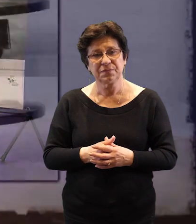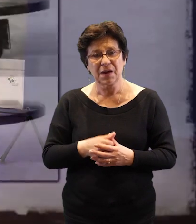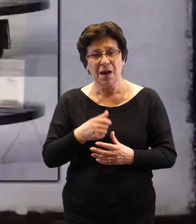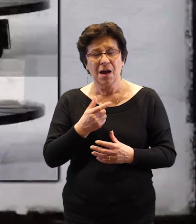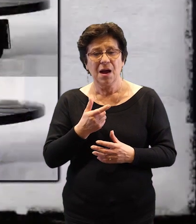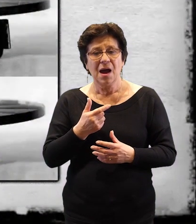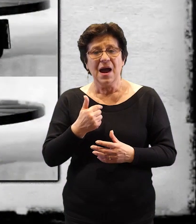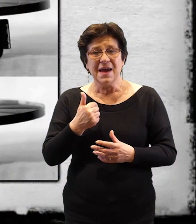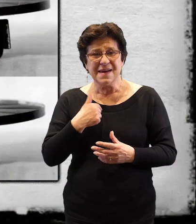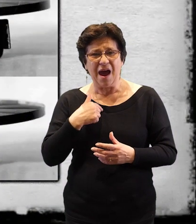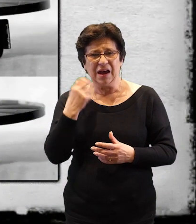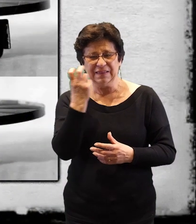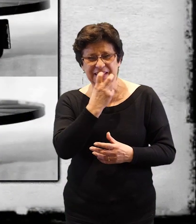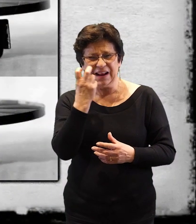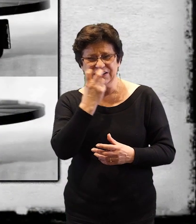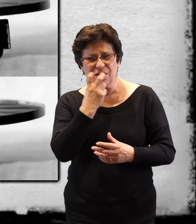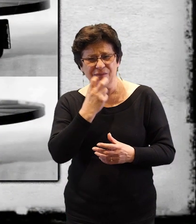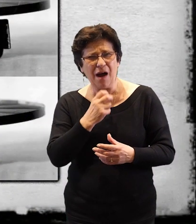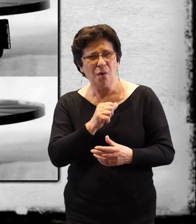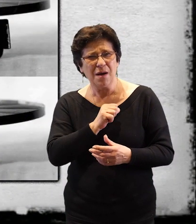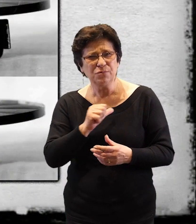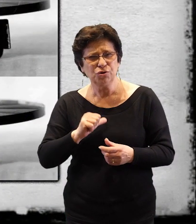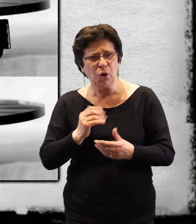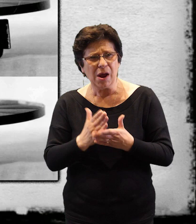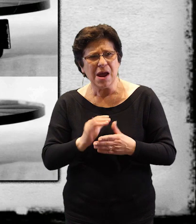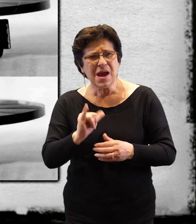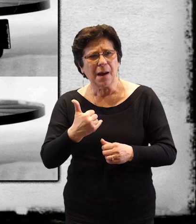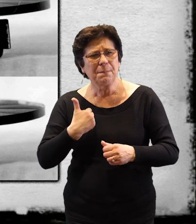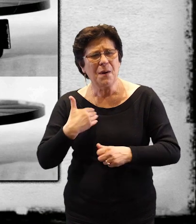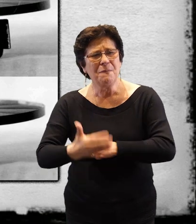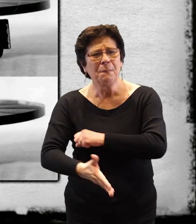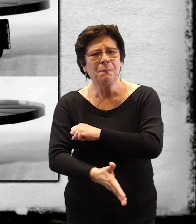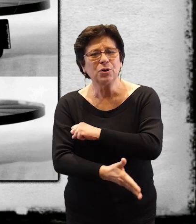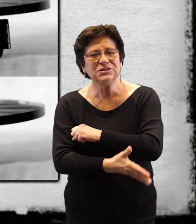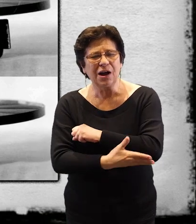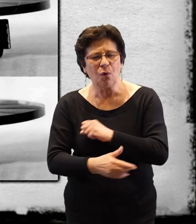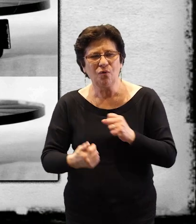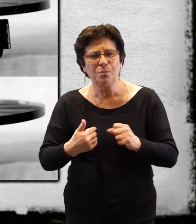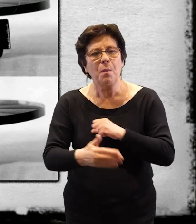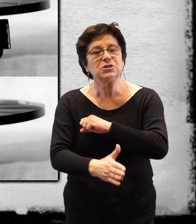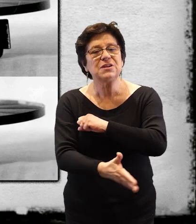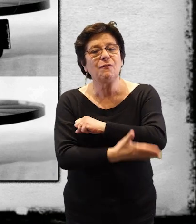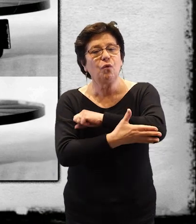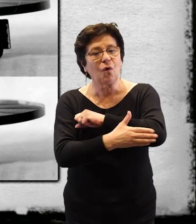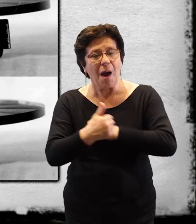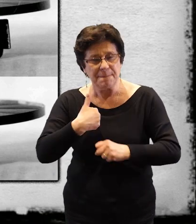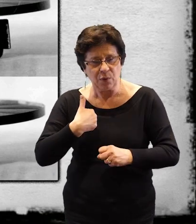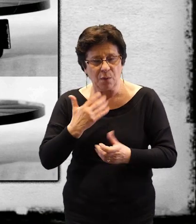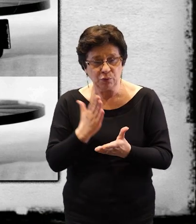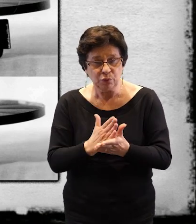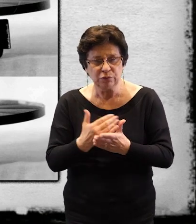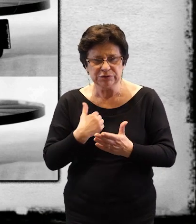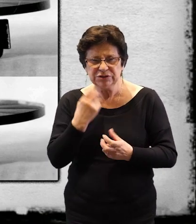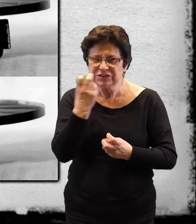mało tego, ja interesowałem się już w podstawówce, interesowałem się bardzo modelarstwem i